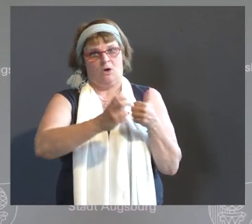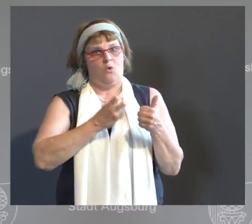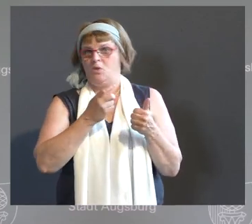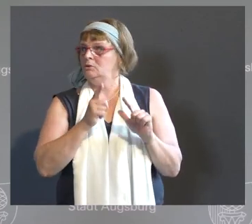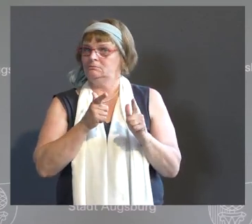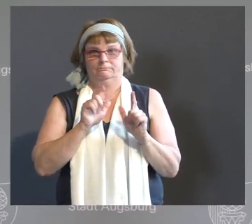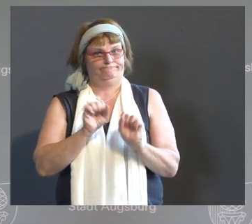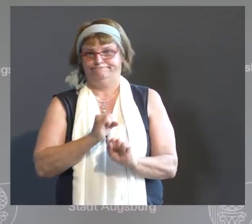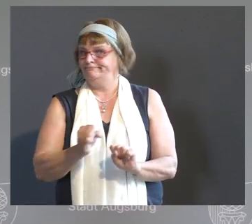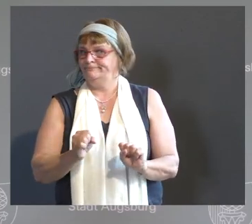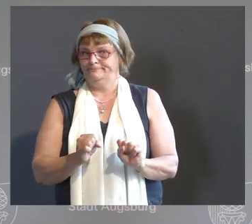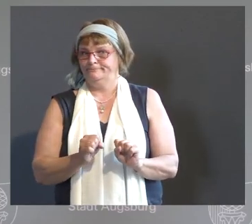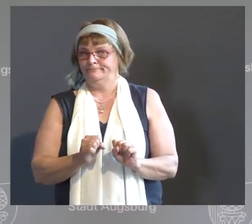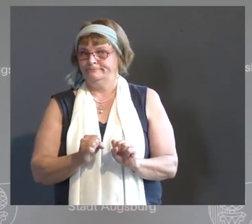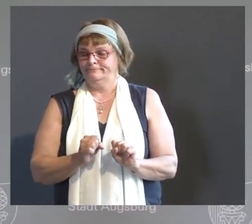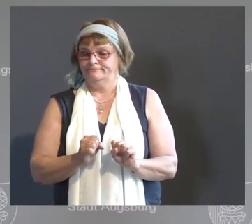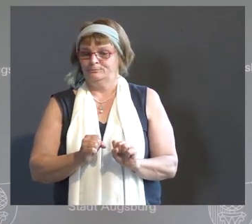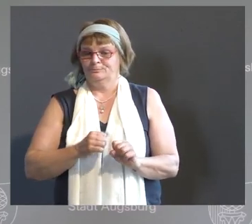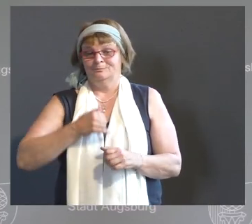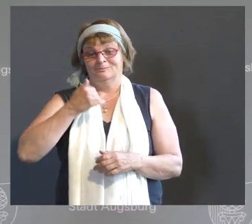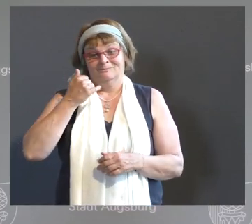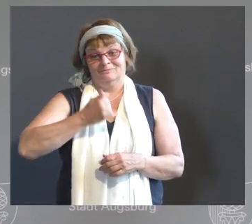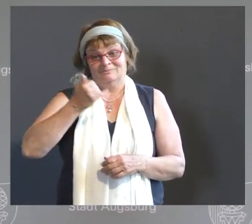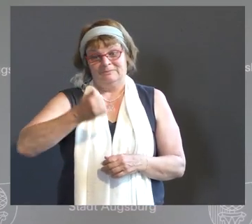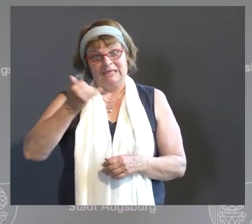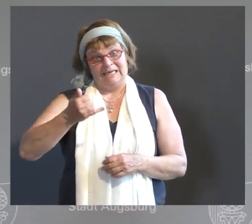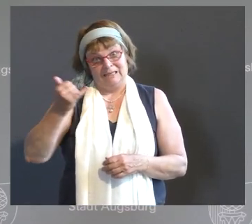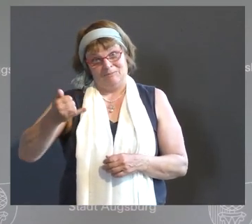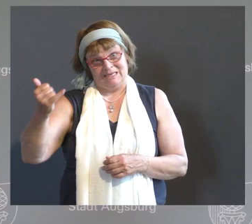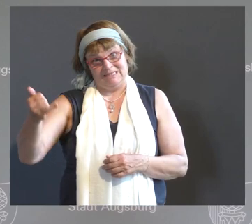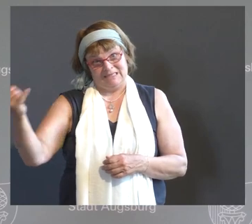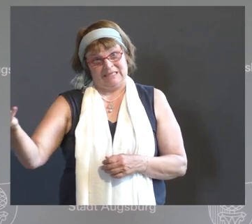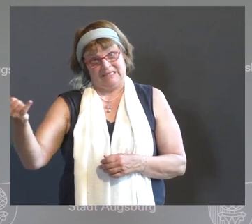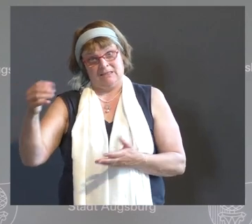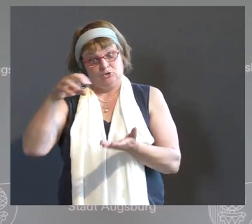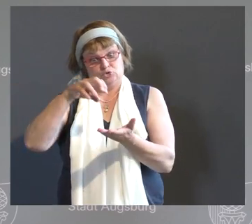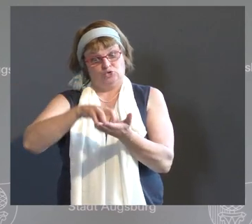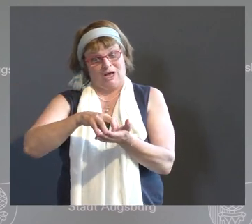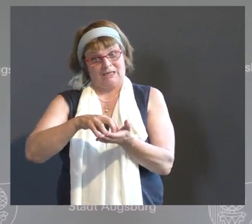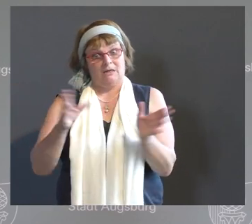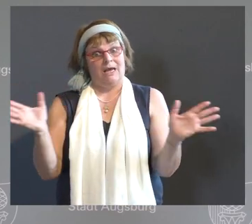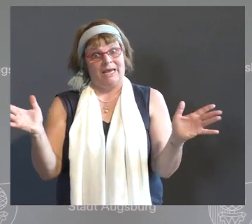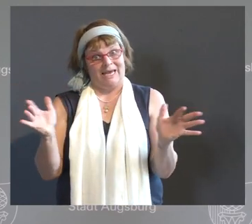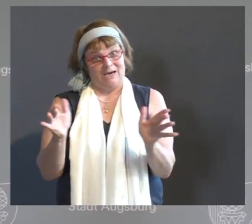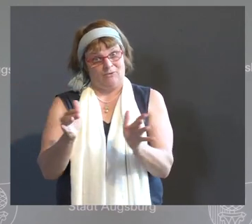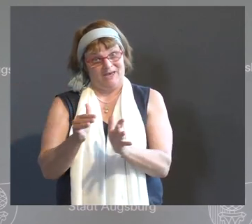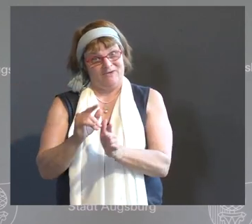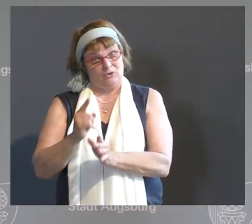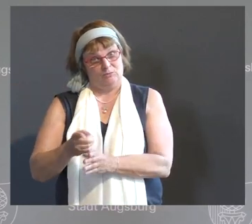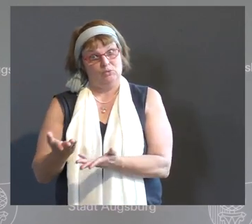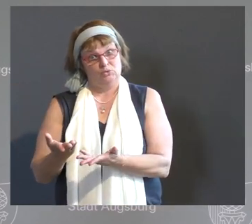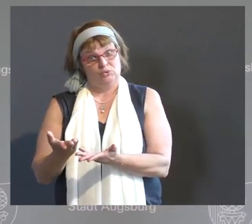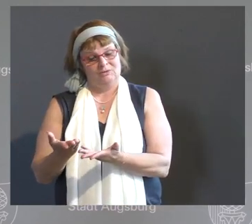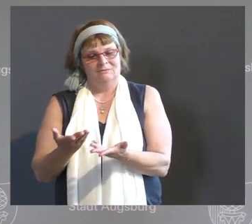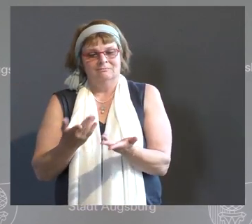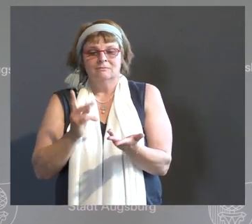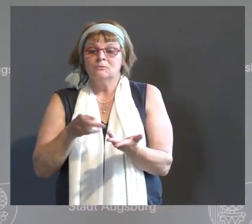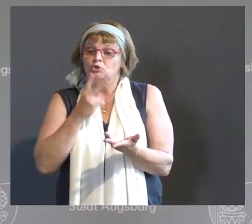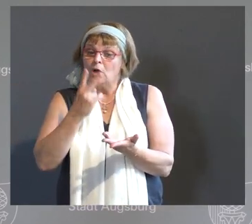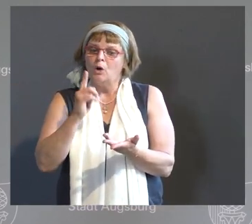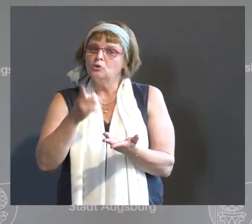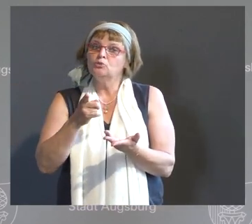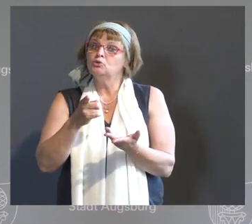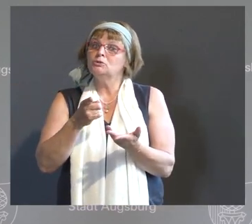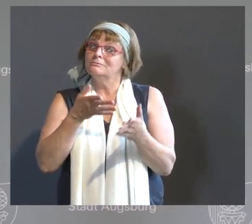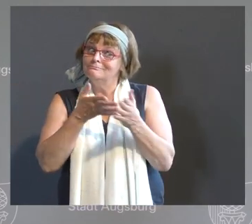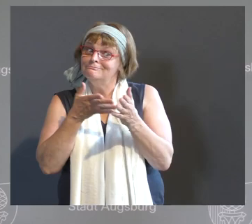Wir werden alle Maßnahmen regelmäßig evaluieren, auch schauen, wo wir nachsteuern müssen. Vielleicht auch schauen, wo man in ein paar Wochen wieder lockern kann. Aber